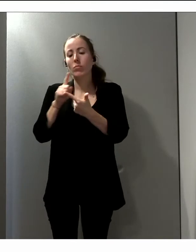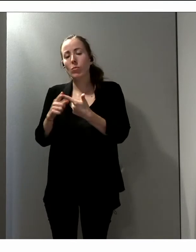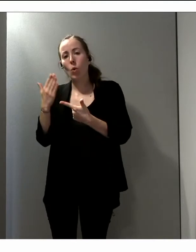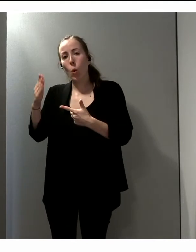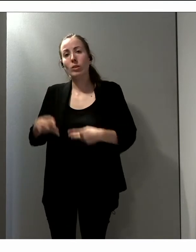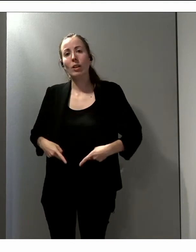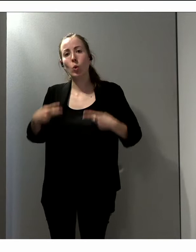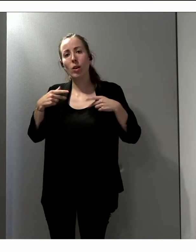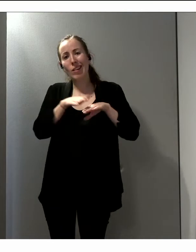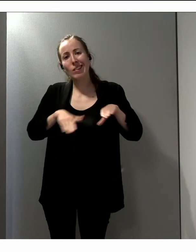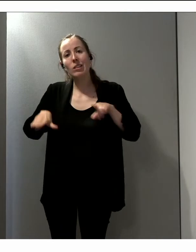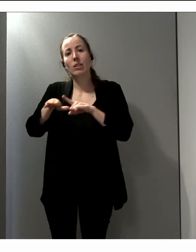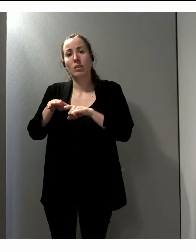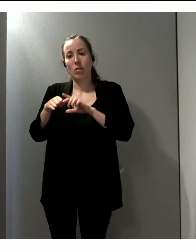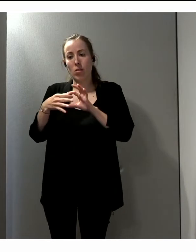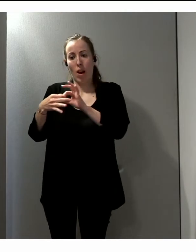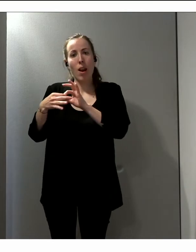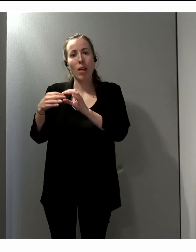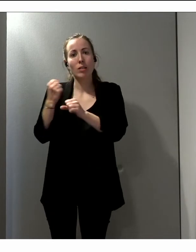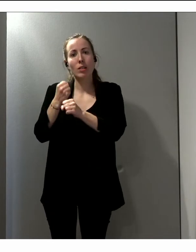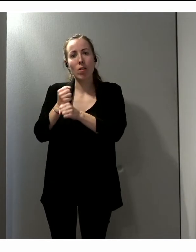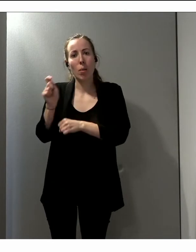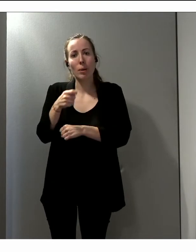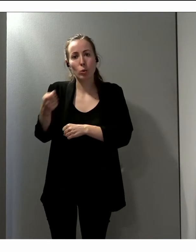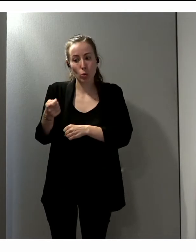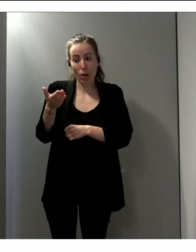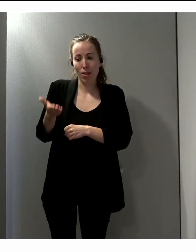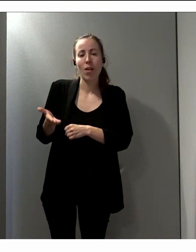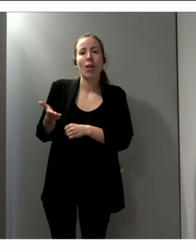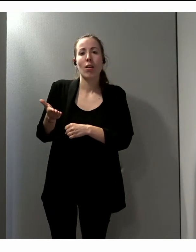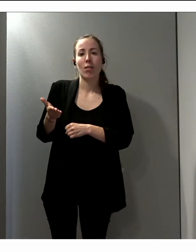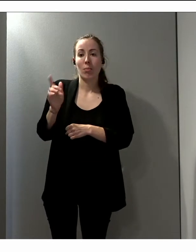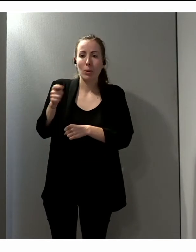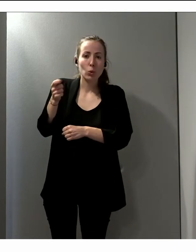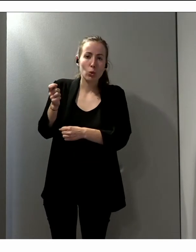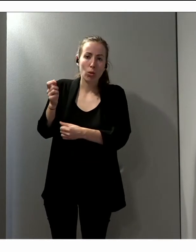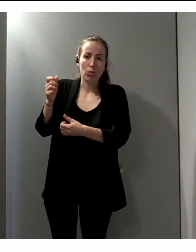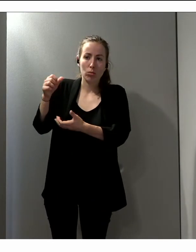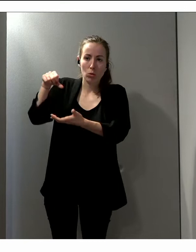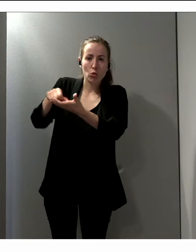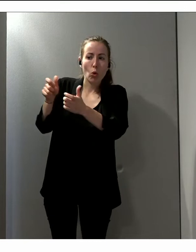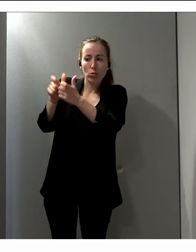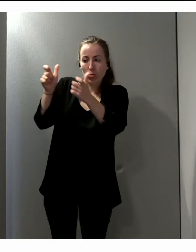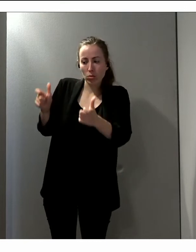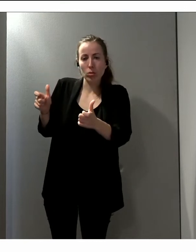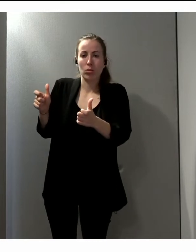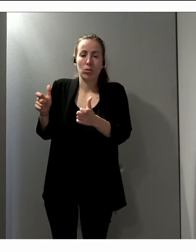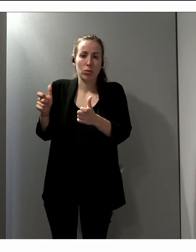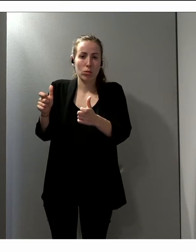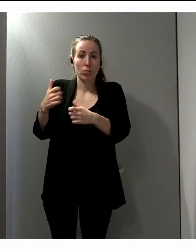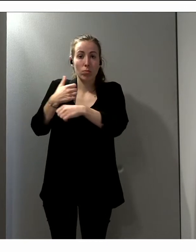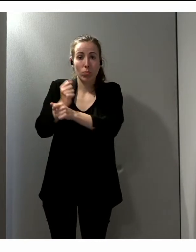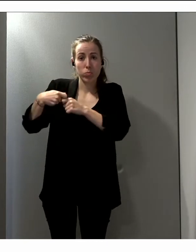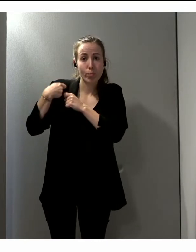va dire, connexes autour du travail et qui permettent aussi, on est dans un centre là de détention de longue peine,